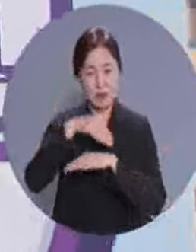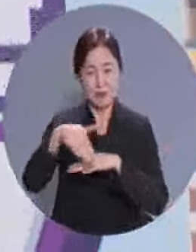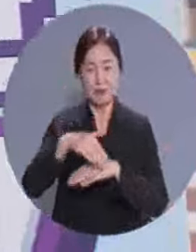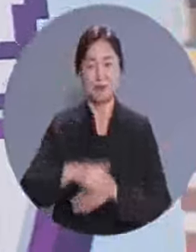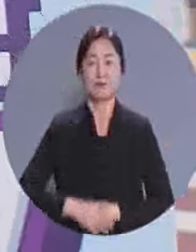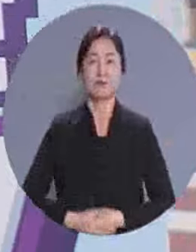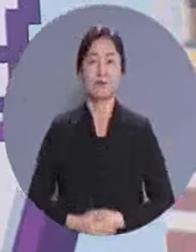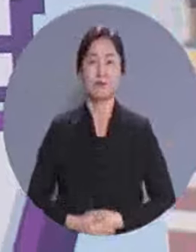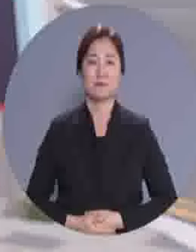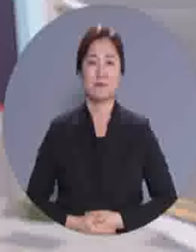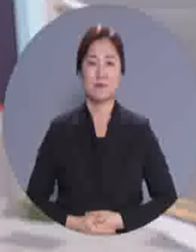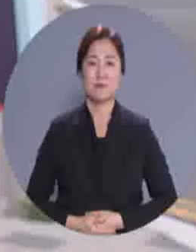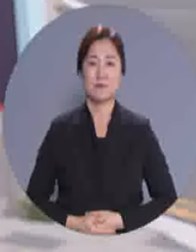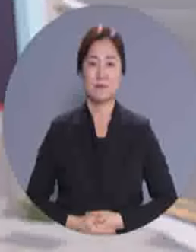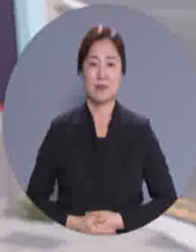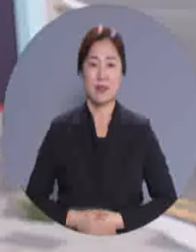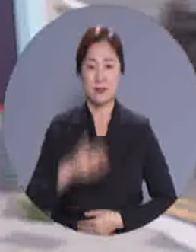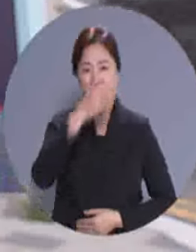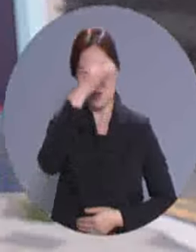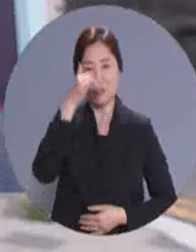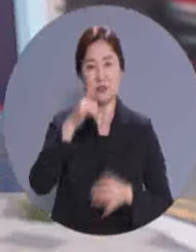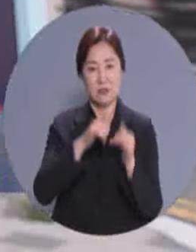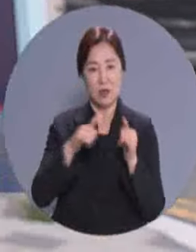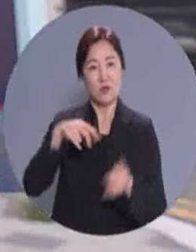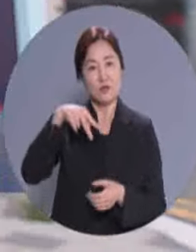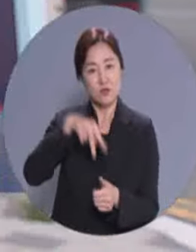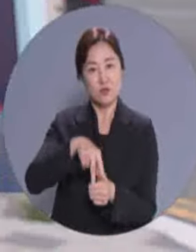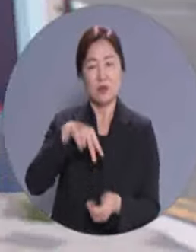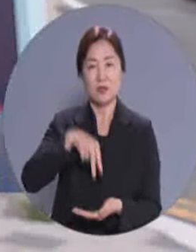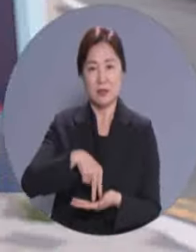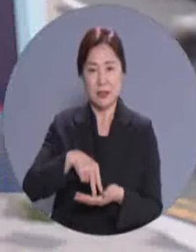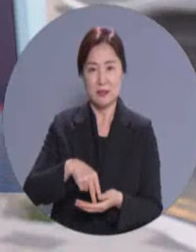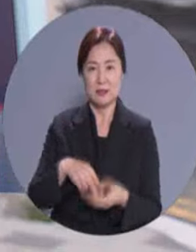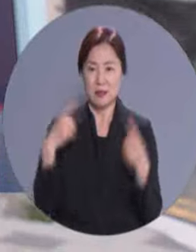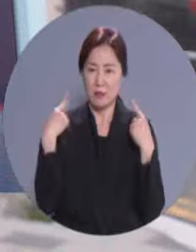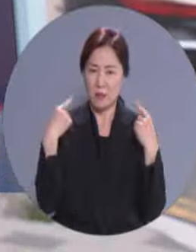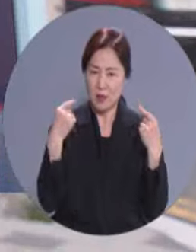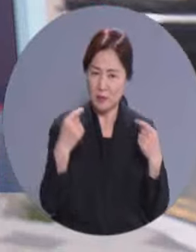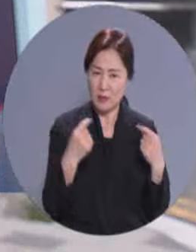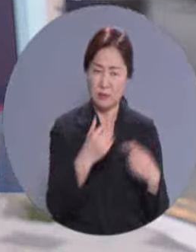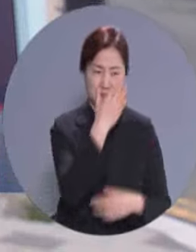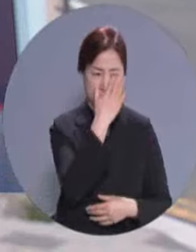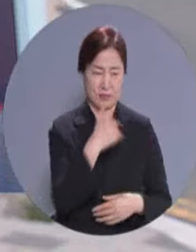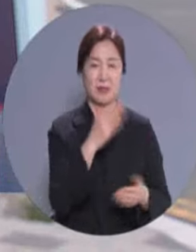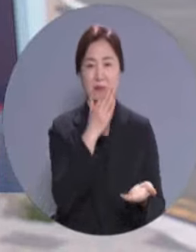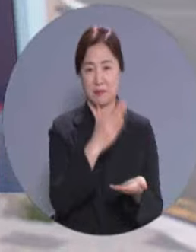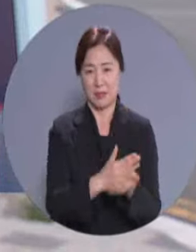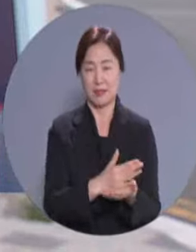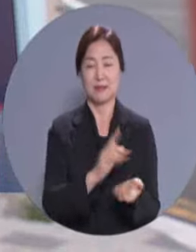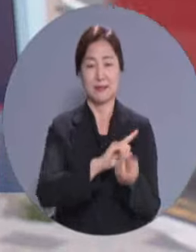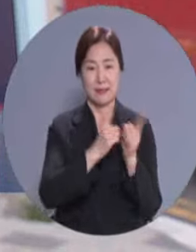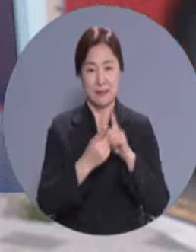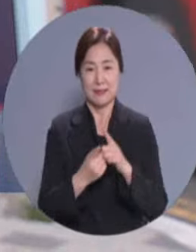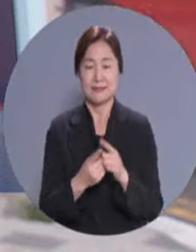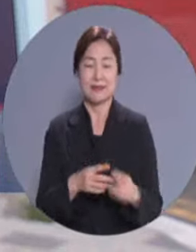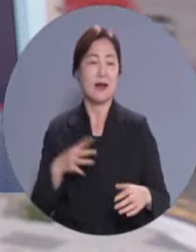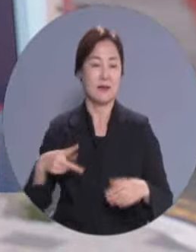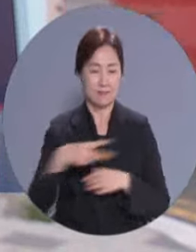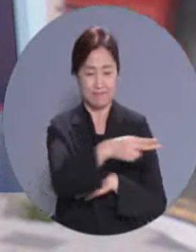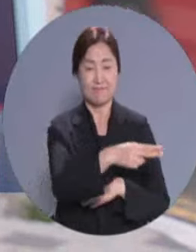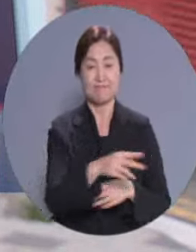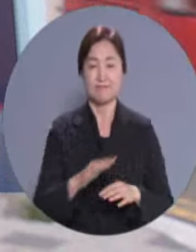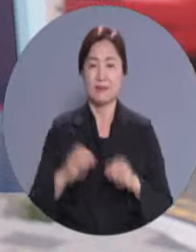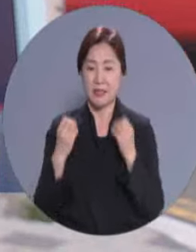함께 제시했습니다. 청년 후보로서 기존의 기성 정치인들이 해왔던 구태 정치 잘 끝장낼 수